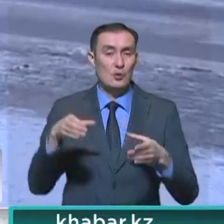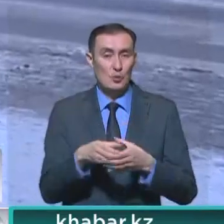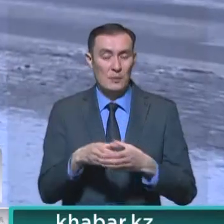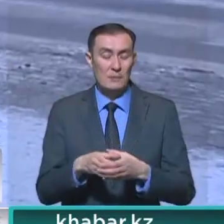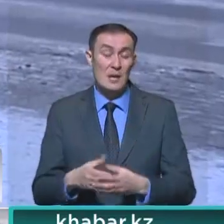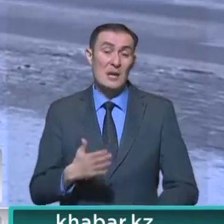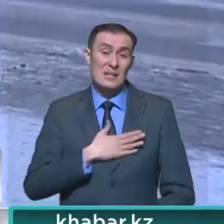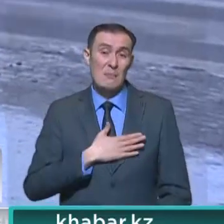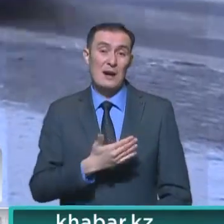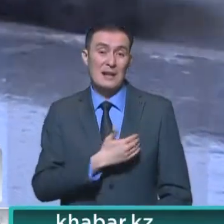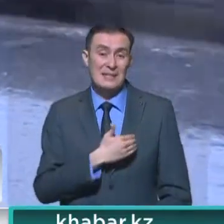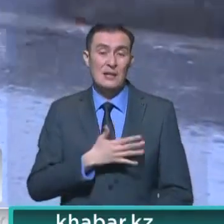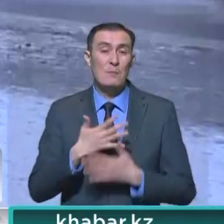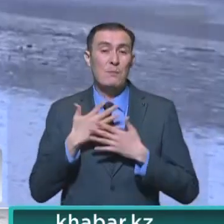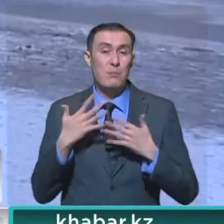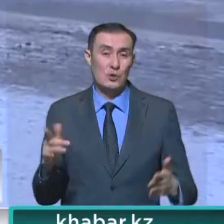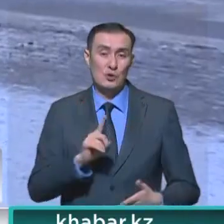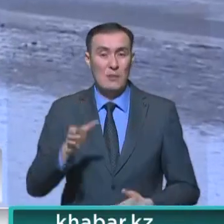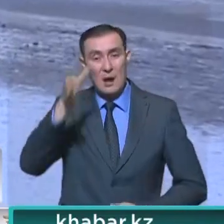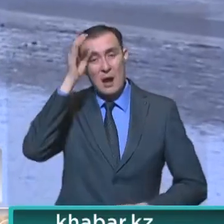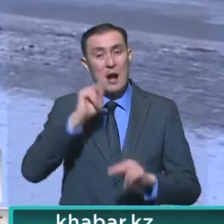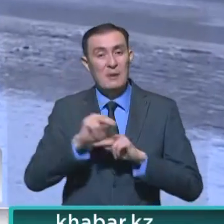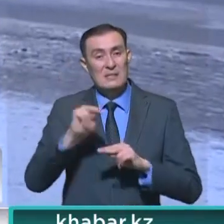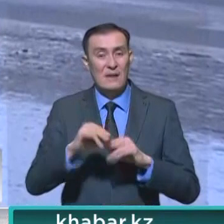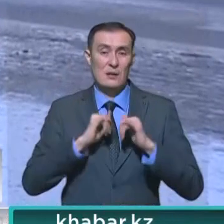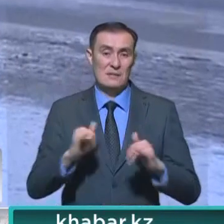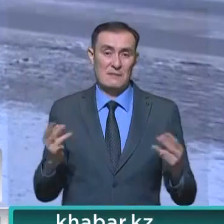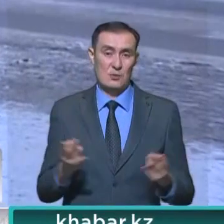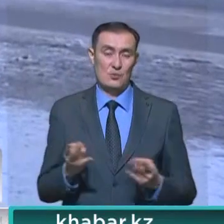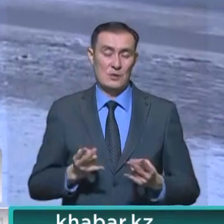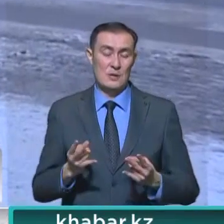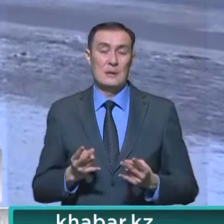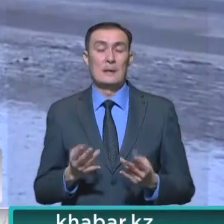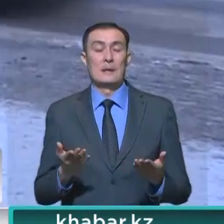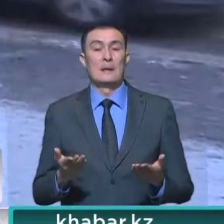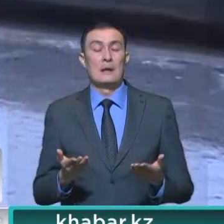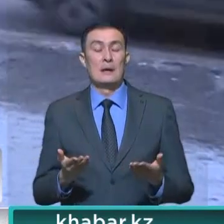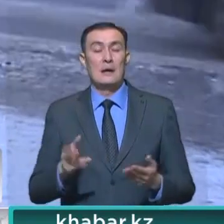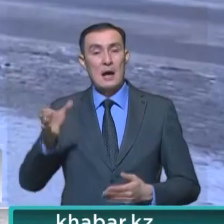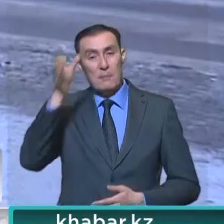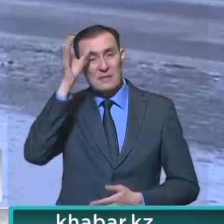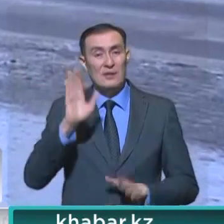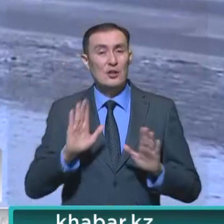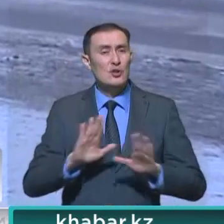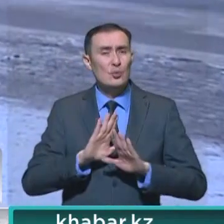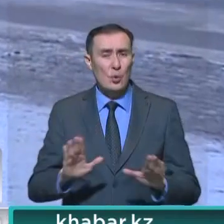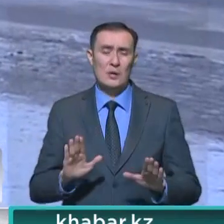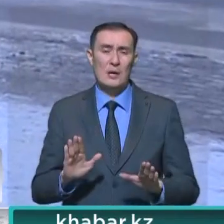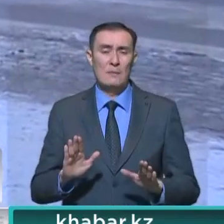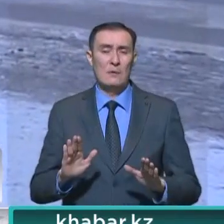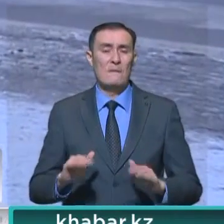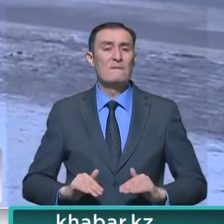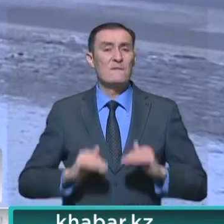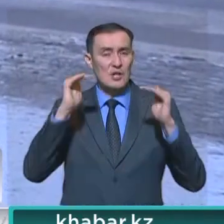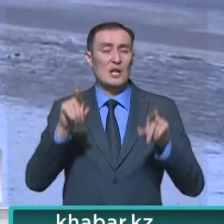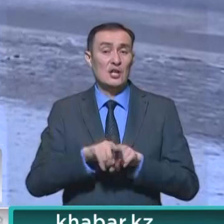Хотелось бы больше, чтобы образование развивалось. Да, а образование не только высшее, но